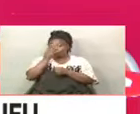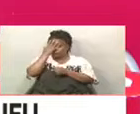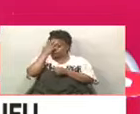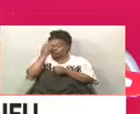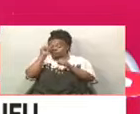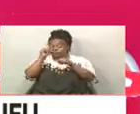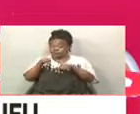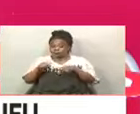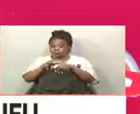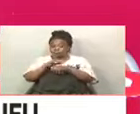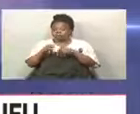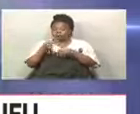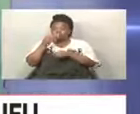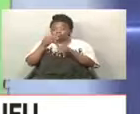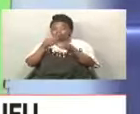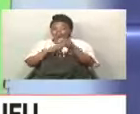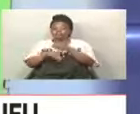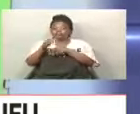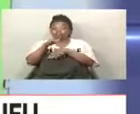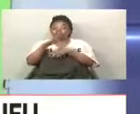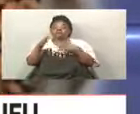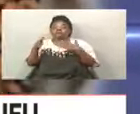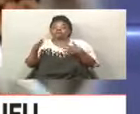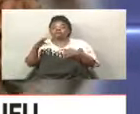na omutonda kuchalo cho.